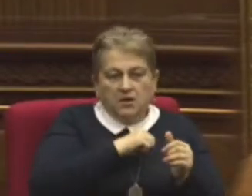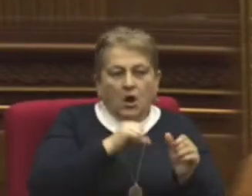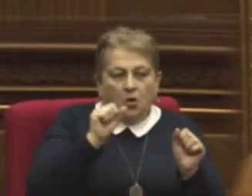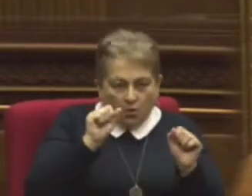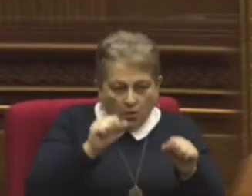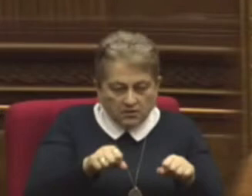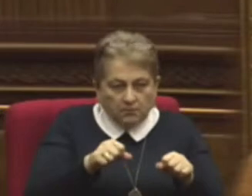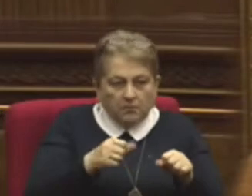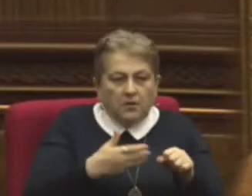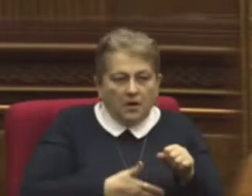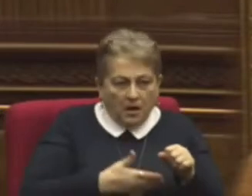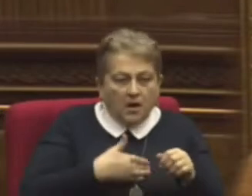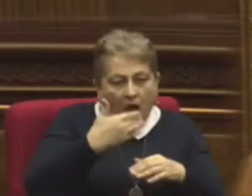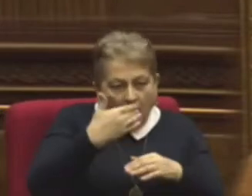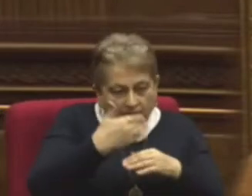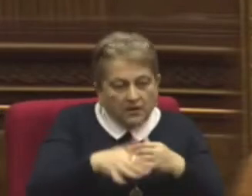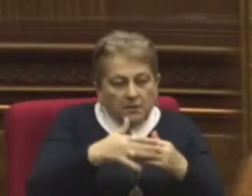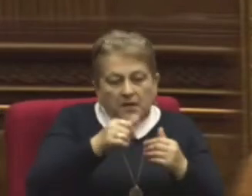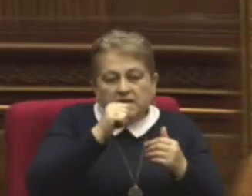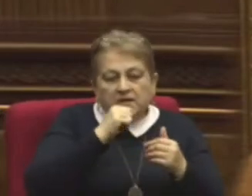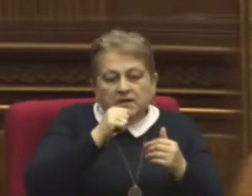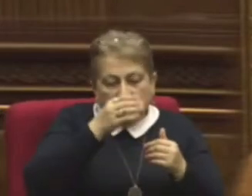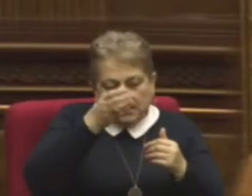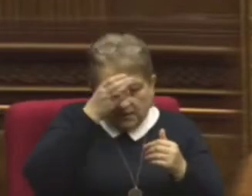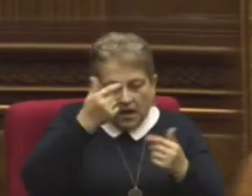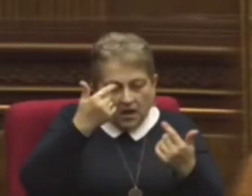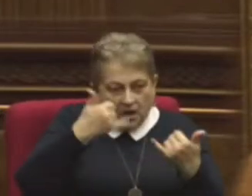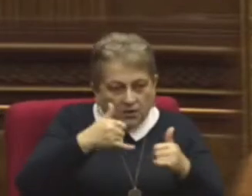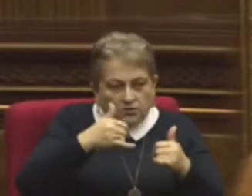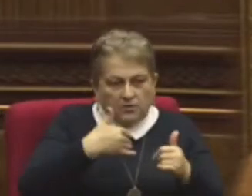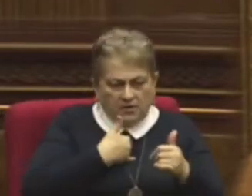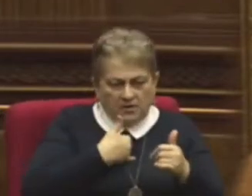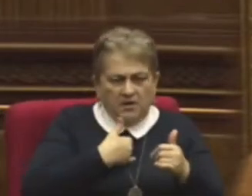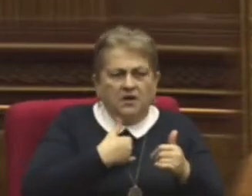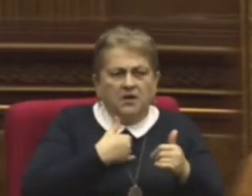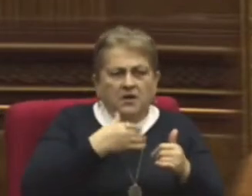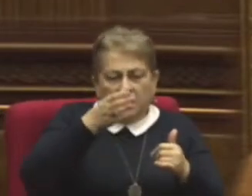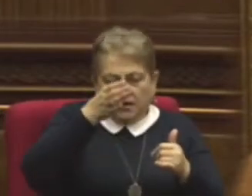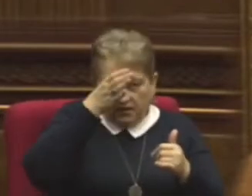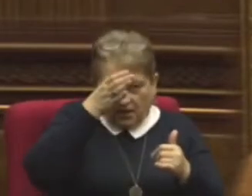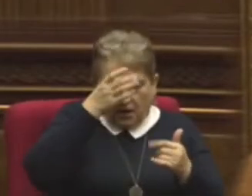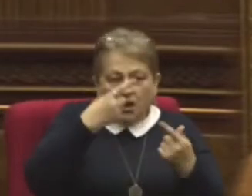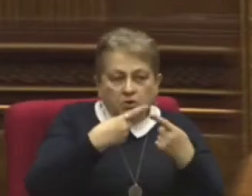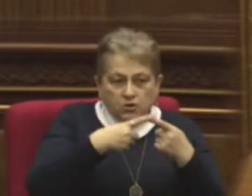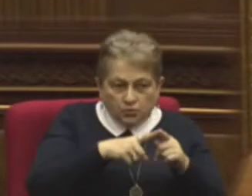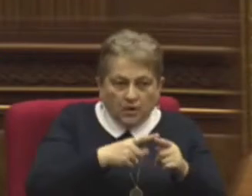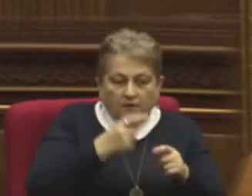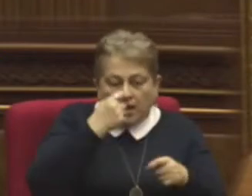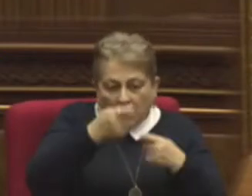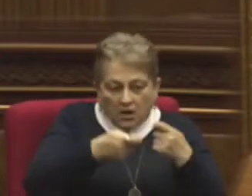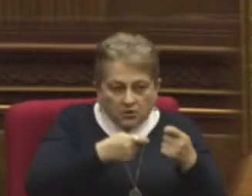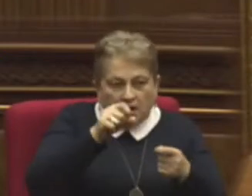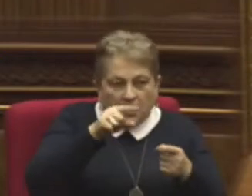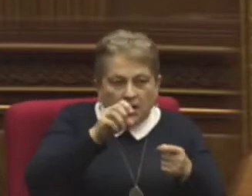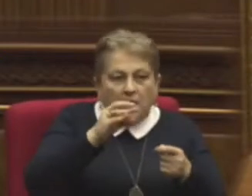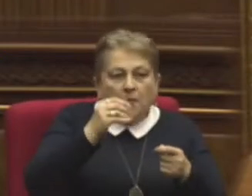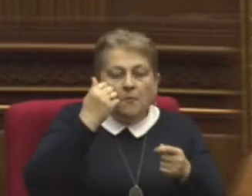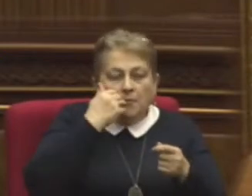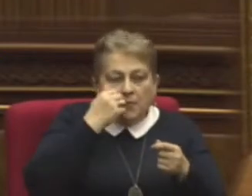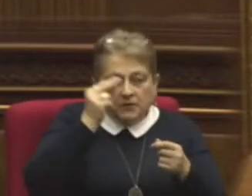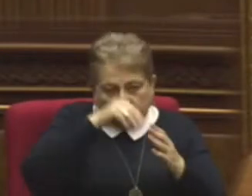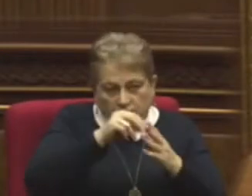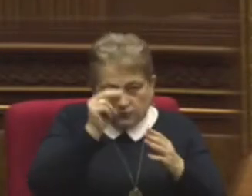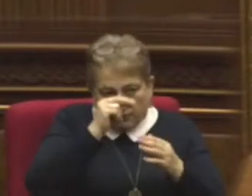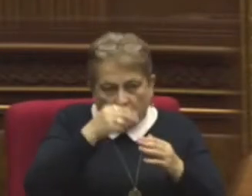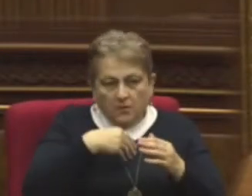կարողացել եմ կանալ կյանքում, որտեղ ավարտել եմ գիտահետազոտական ինստիտուտ։ Ես գիտական ինստիտուտ ուզում ասեմ, եւ հետազոտական եկա Մոսկվայի ֆիզիկա-տեխնիկան